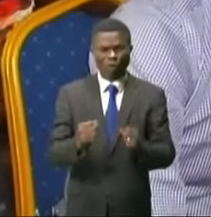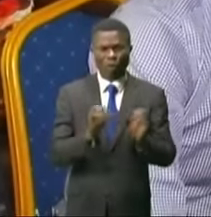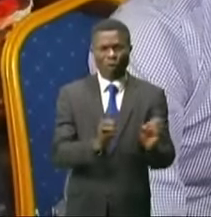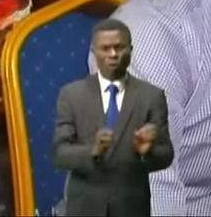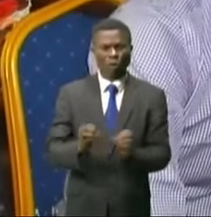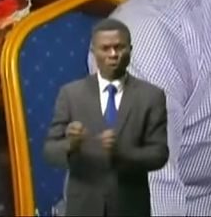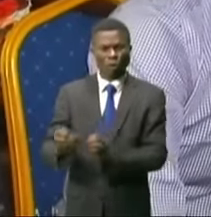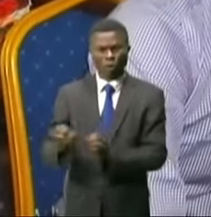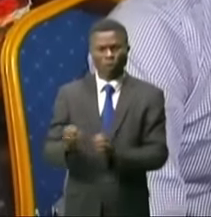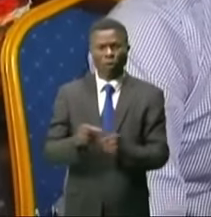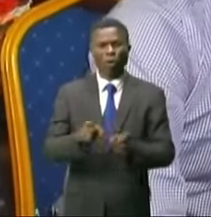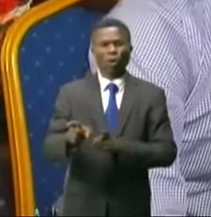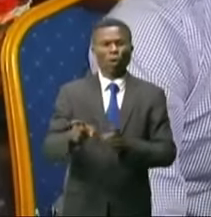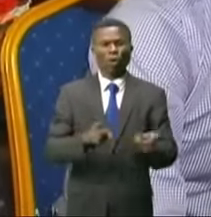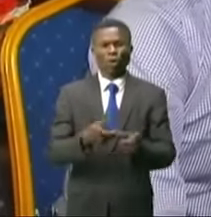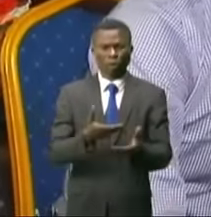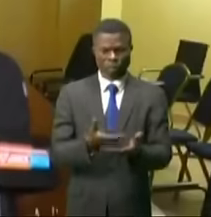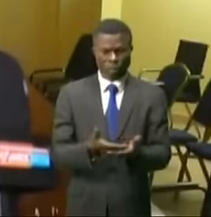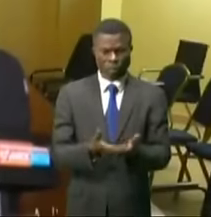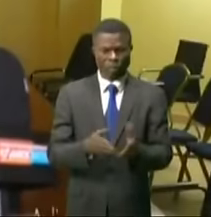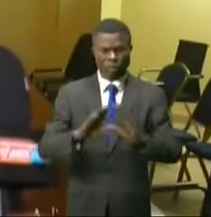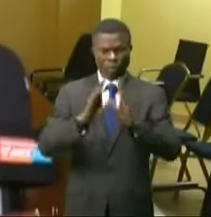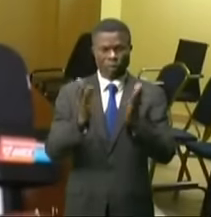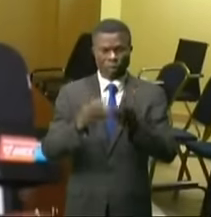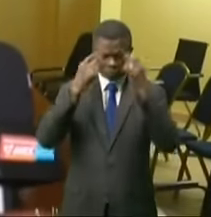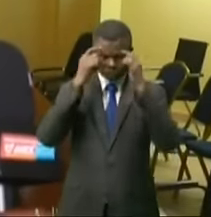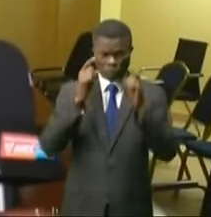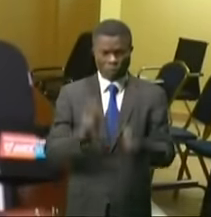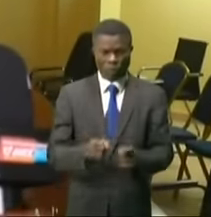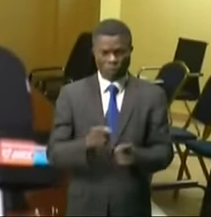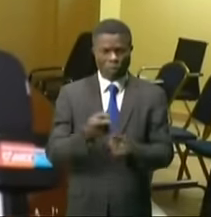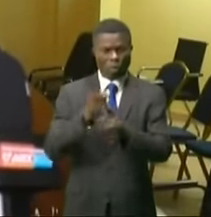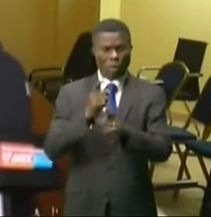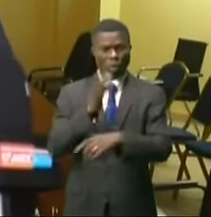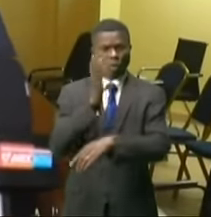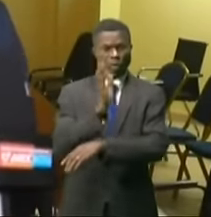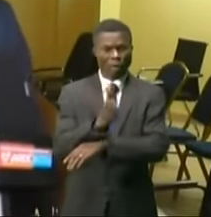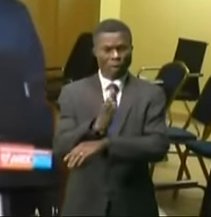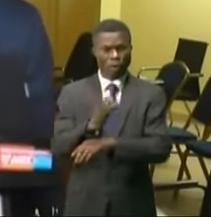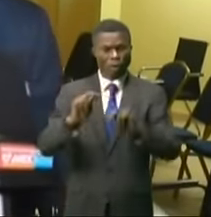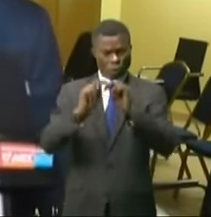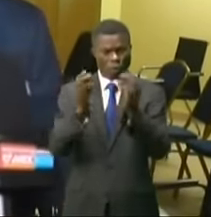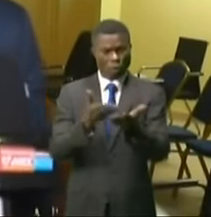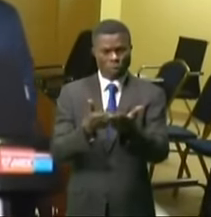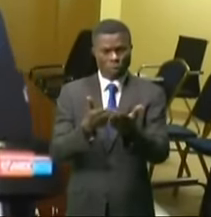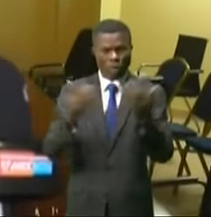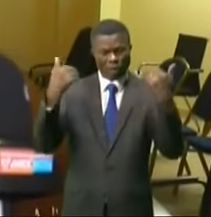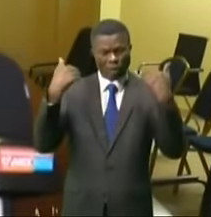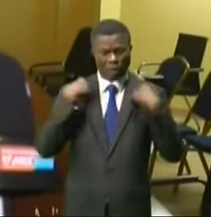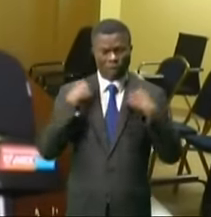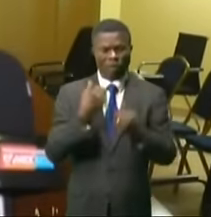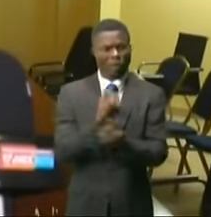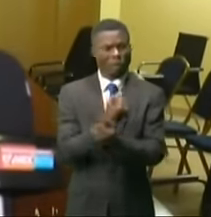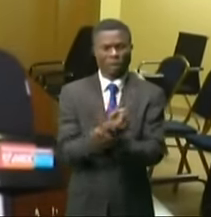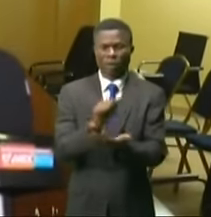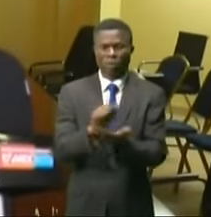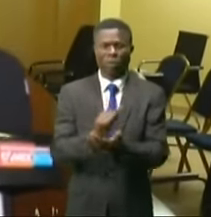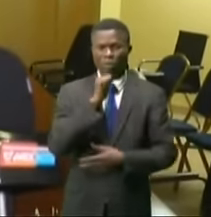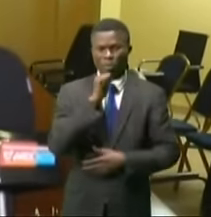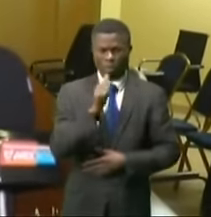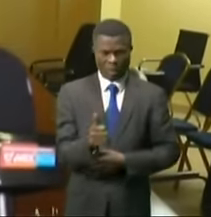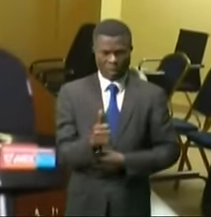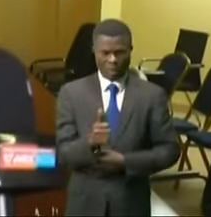d'organisation, d'orientation. Toutes les mesures qui sont prises par le conseil d'administration n'ont pas été